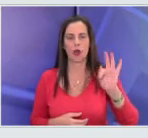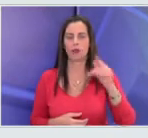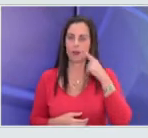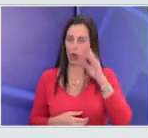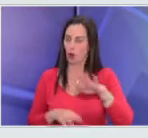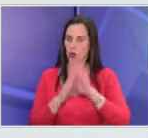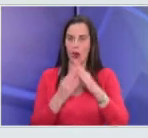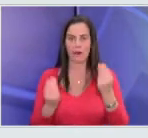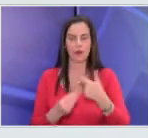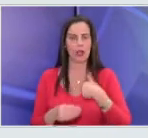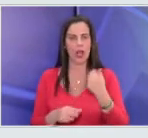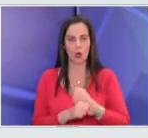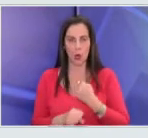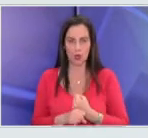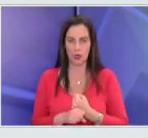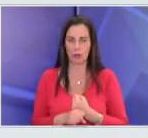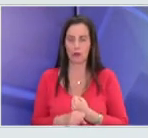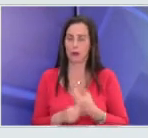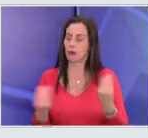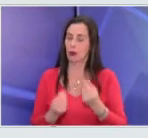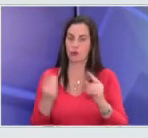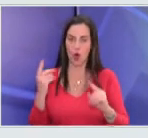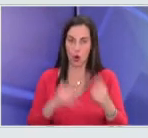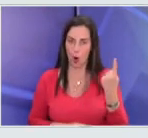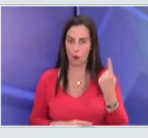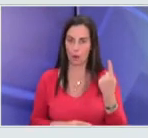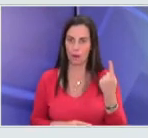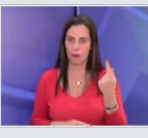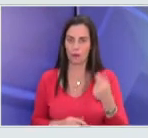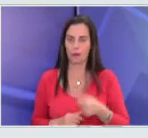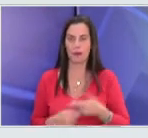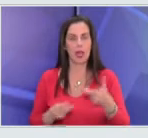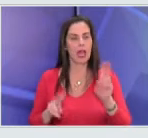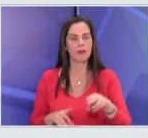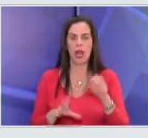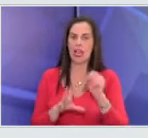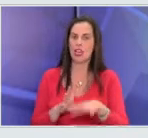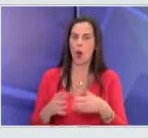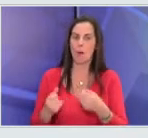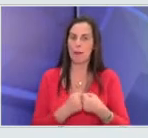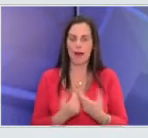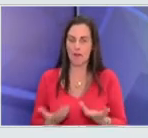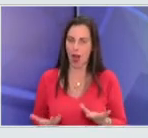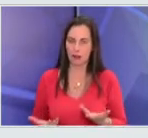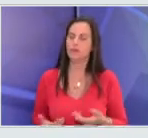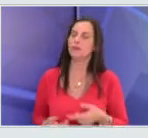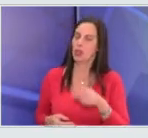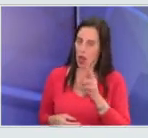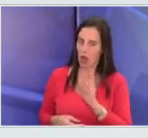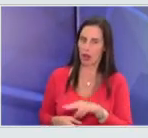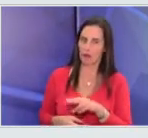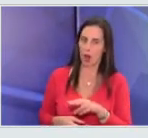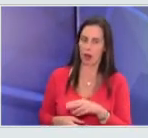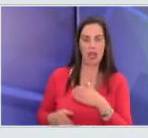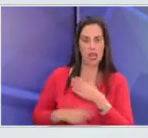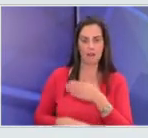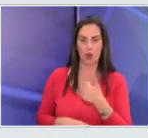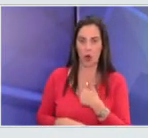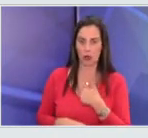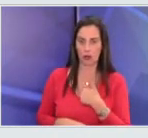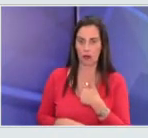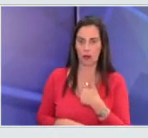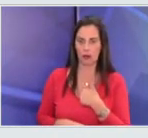מדבר על אברה, לובש חולצה של אברה, כי מבחינתנו אנחנו לא מחכים לקמפיינים הגדולים, אנחנו לא מחכים